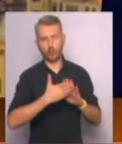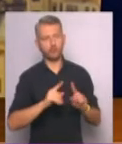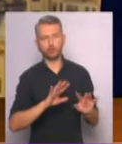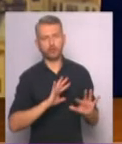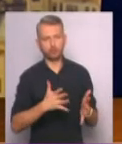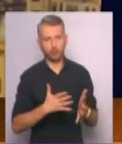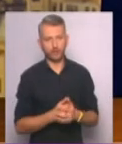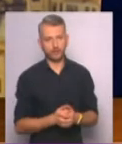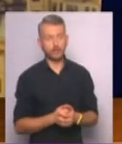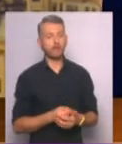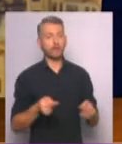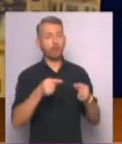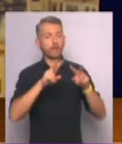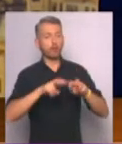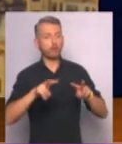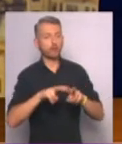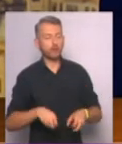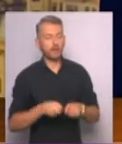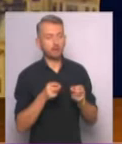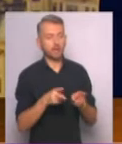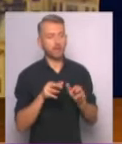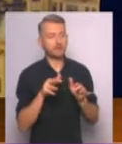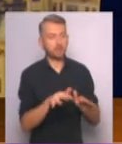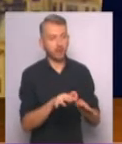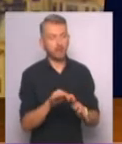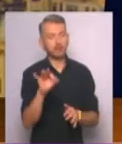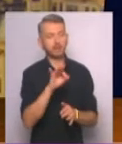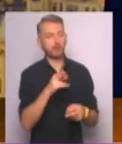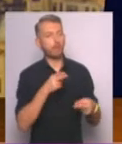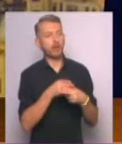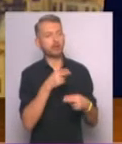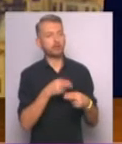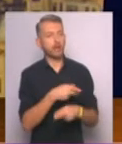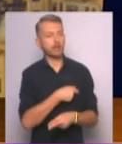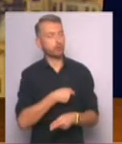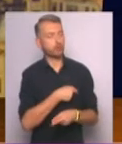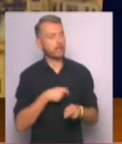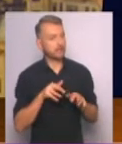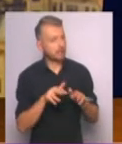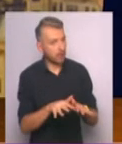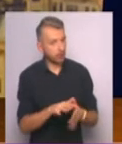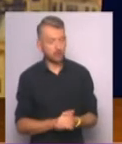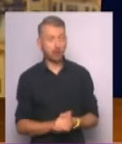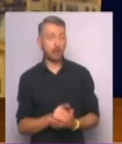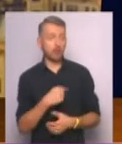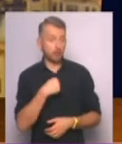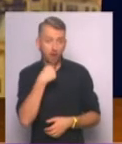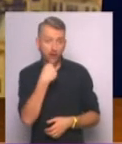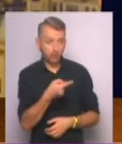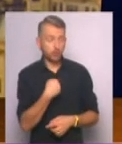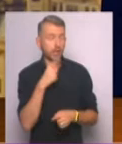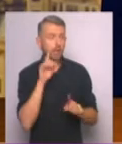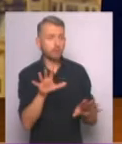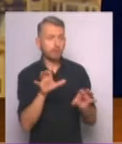відбулось. Відповідно, розслідується кримінальна справа з приводу перешкоджання депутатській діяльності. Ну, але ж я кажу, що я це сприймаю